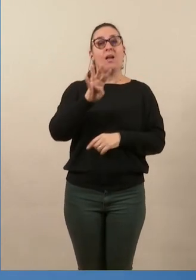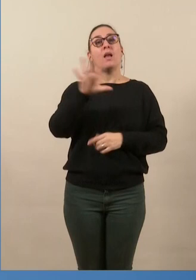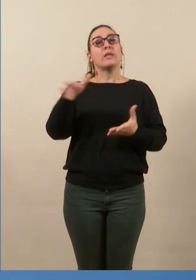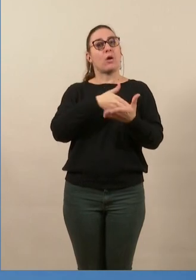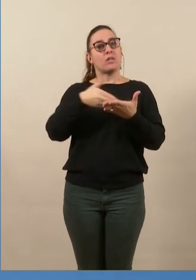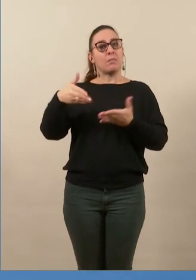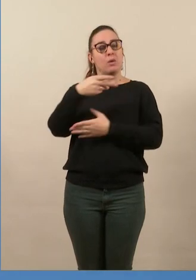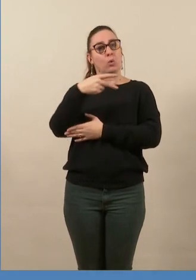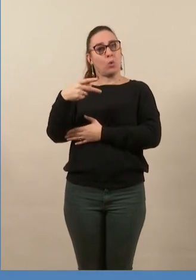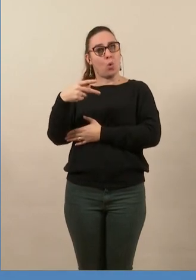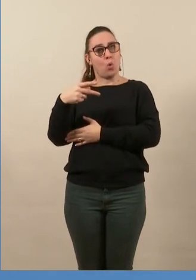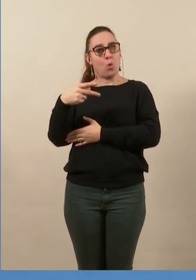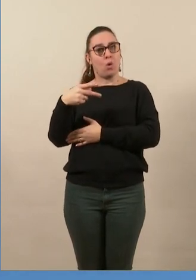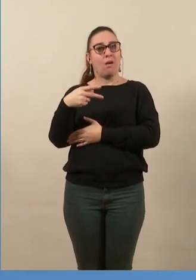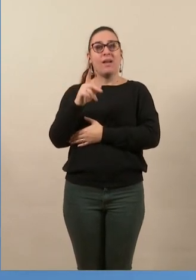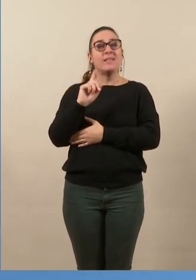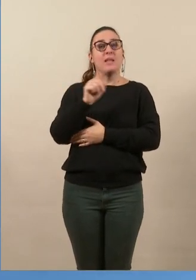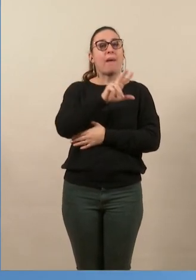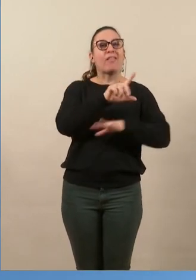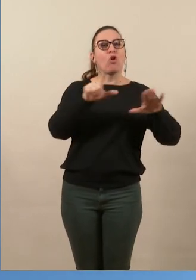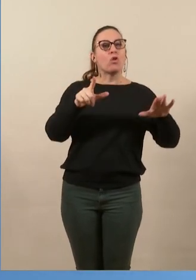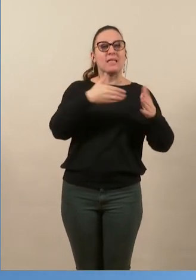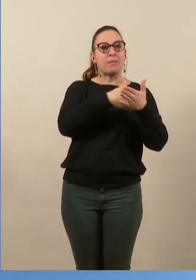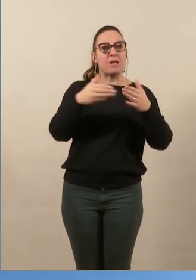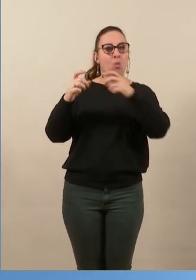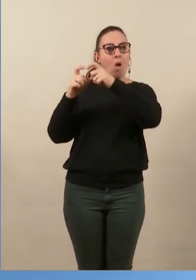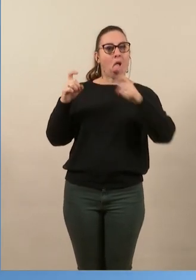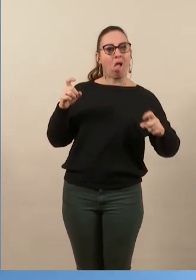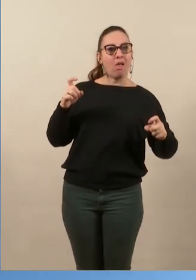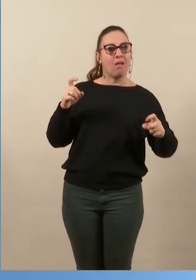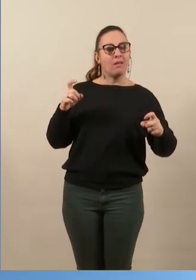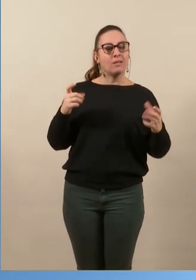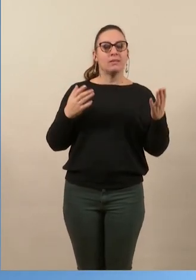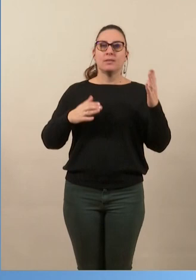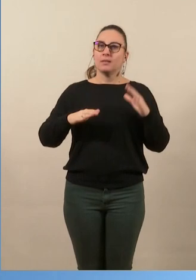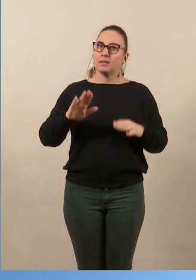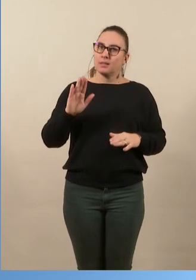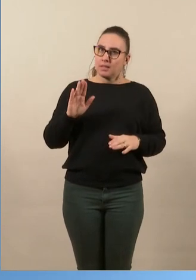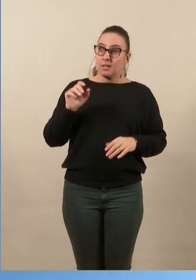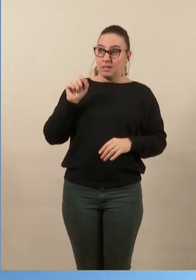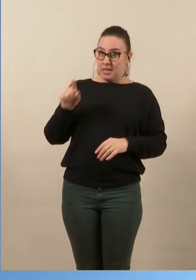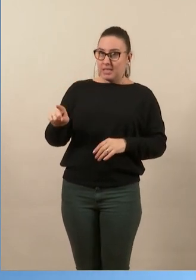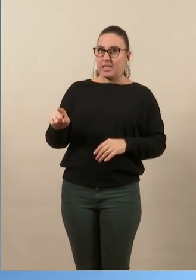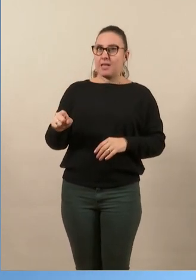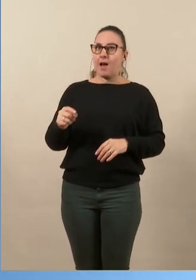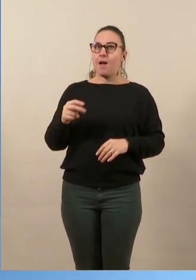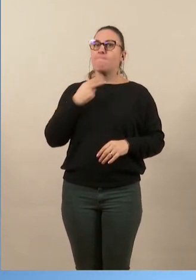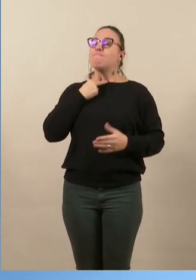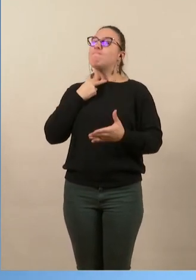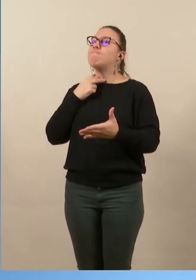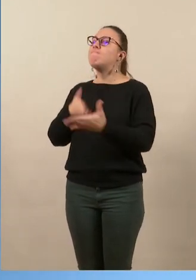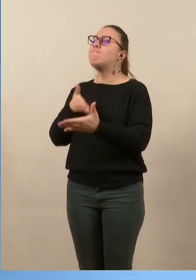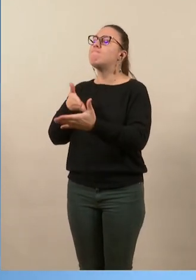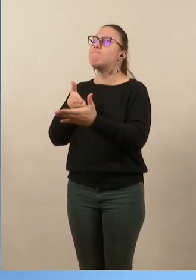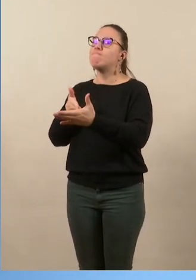d'euros c'était pas 37 mais il fallait et c'est ça qui a coincé il